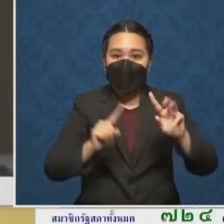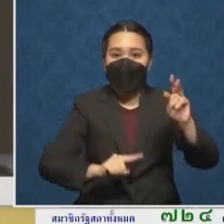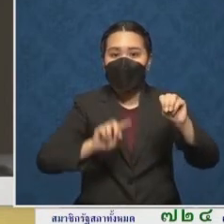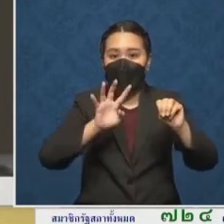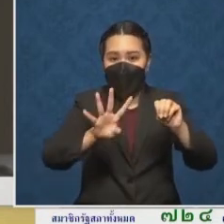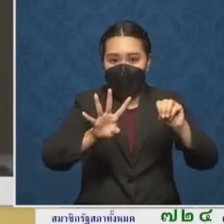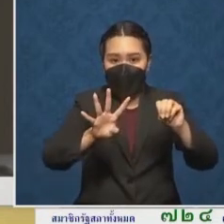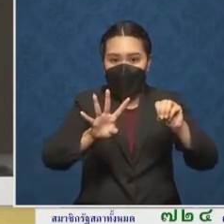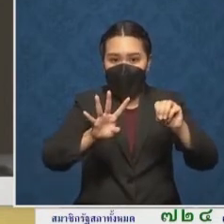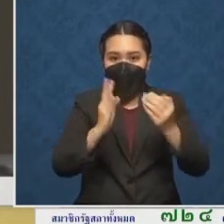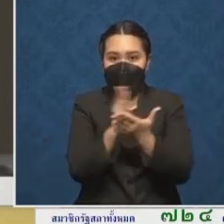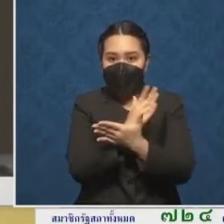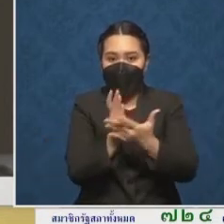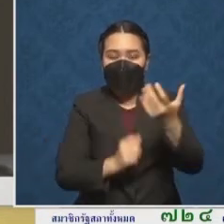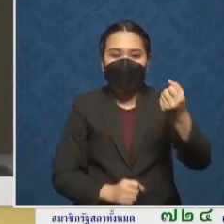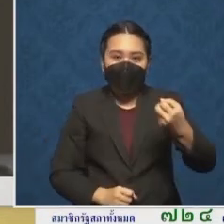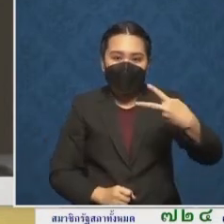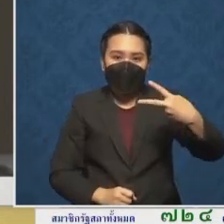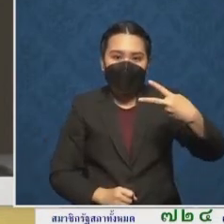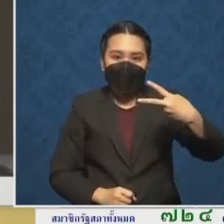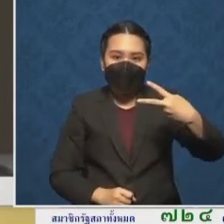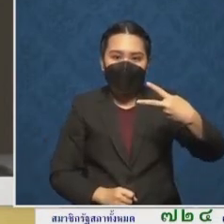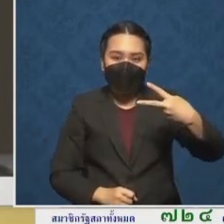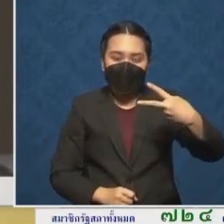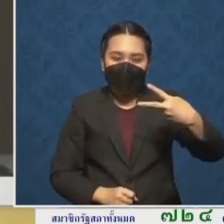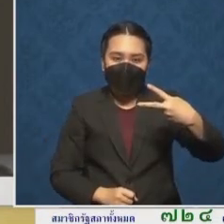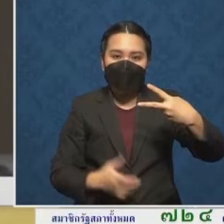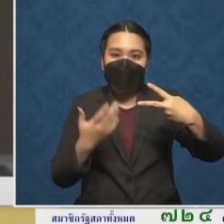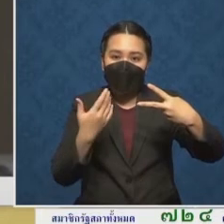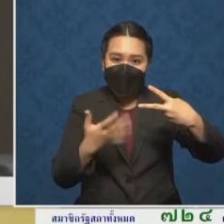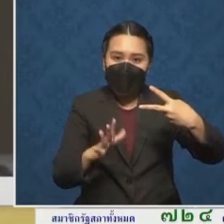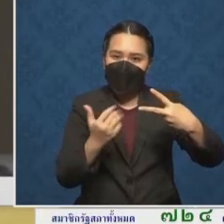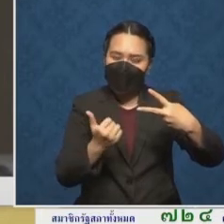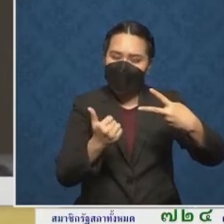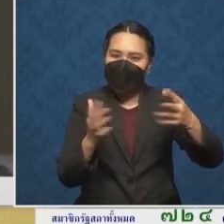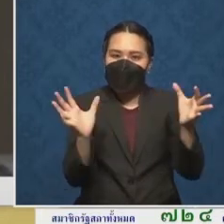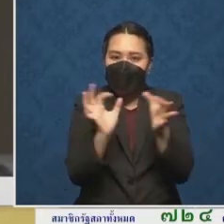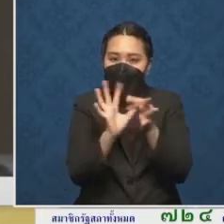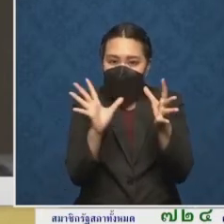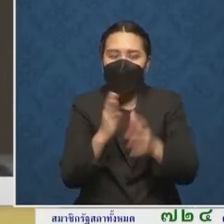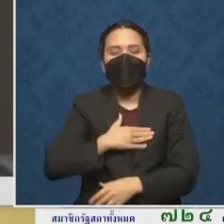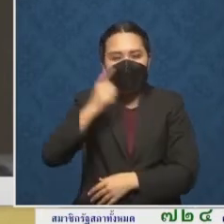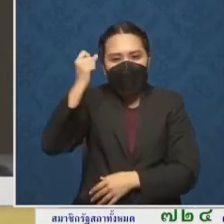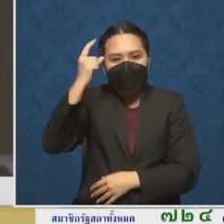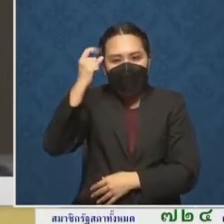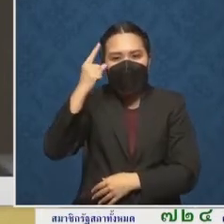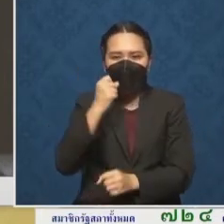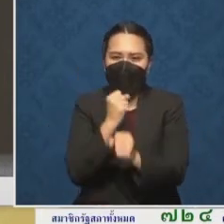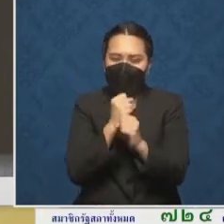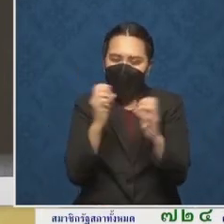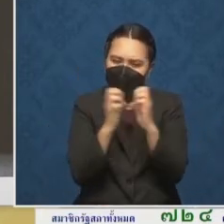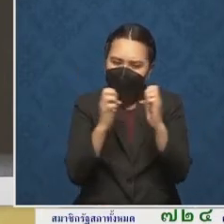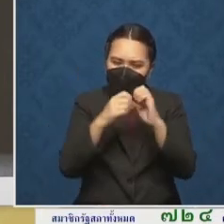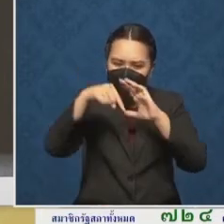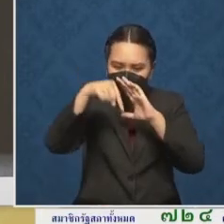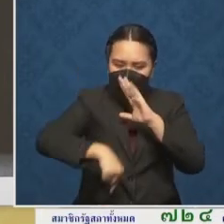แต่มาตรา4ได้กำหนดเป็น2ขั้นนะครับอย่างน้อยที่สุดในเบื้องต้นก็ได้รับการยกเว้นอันนี้ผมเข้าใจนะครับว่ามันมีความยุ่ง